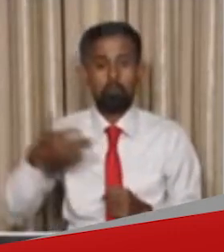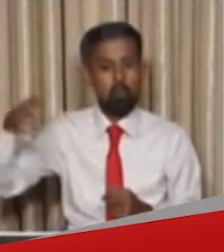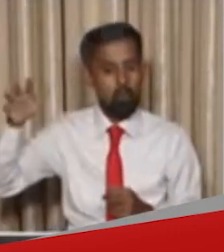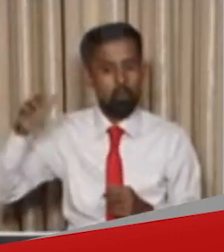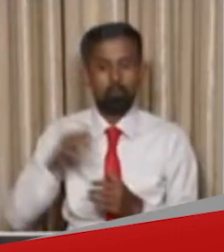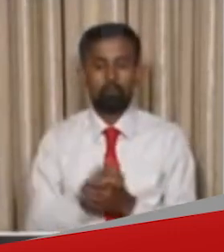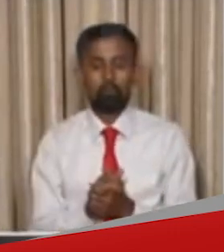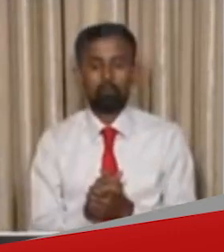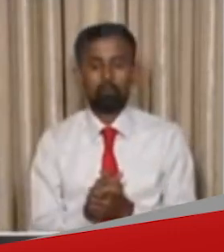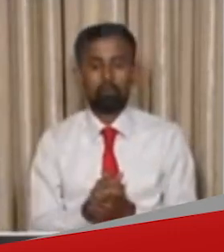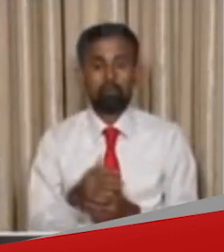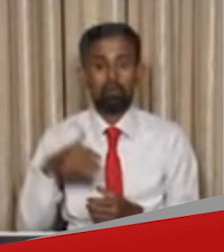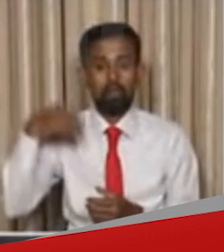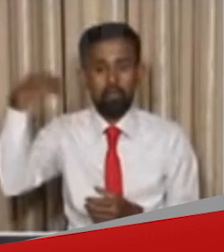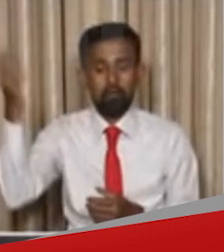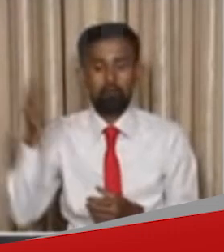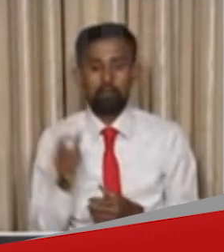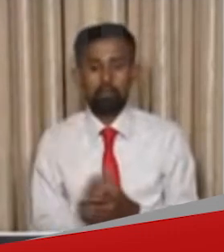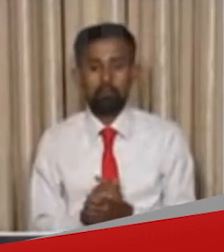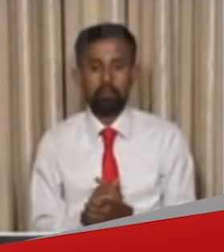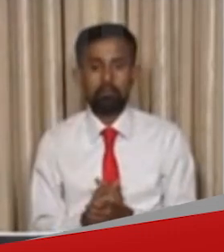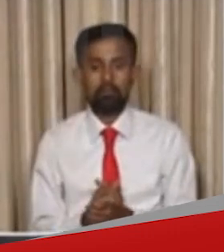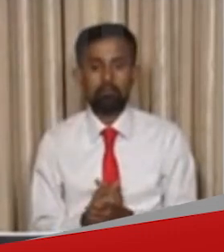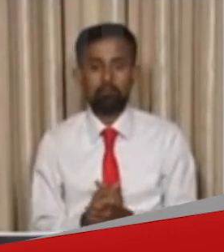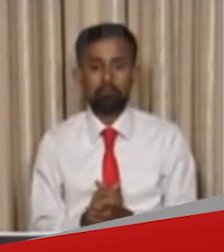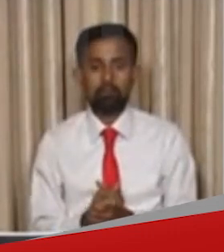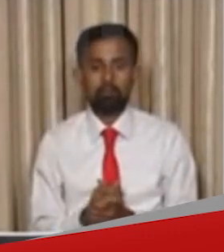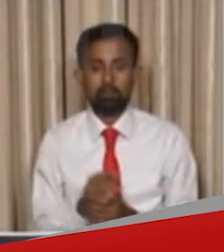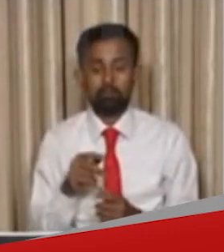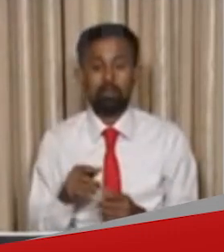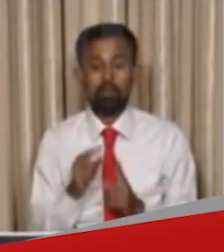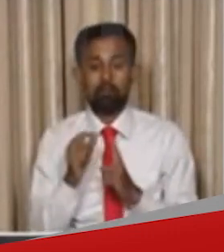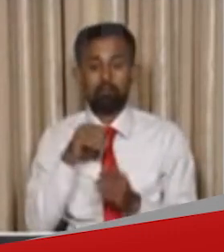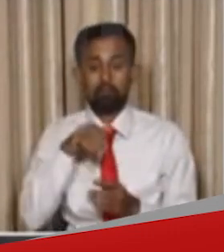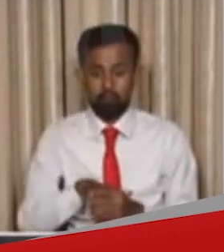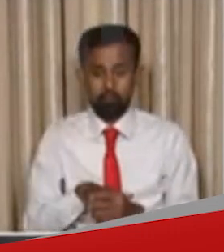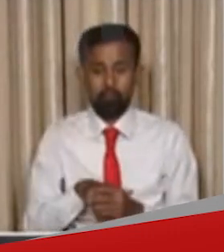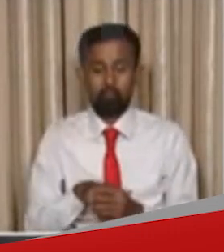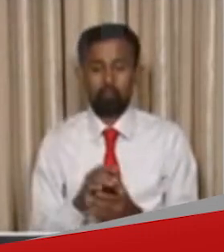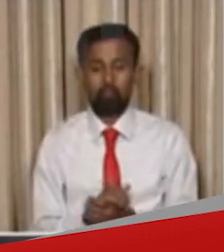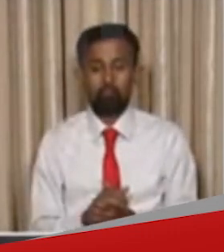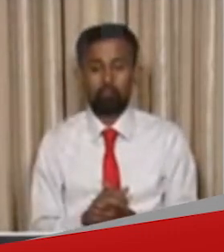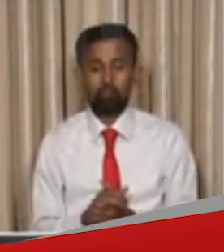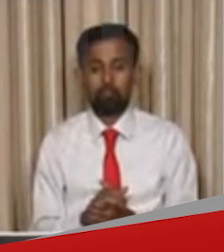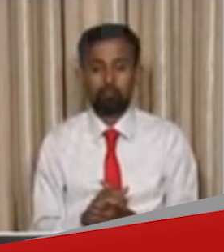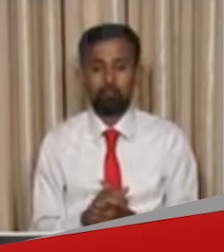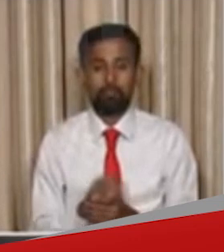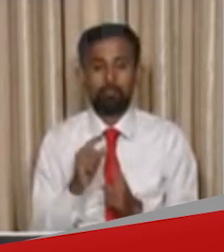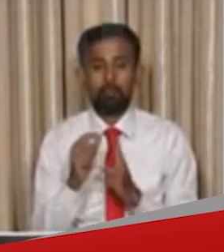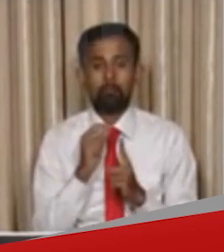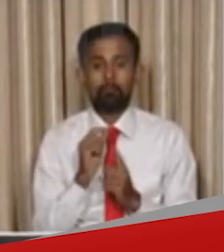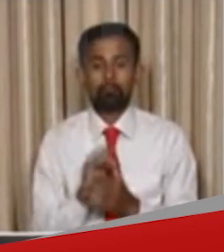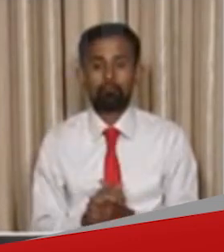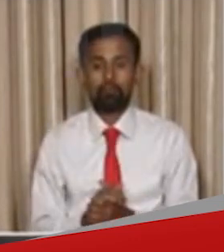නම් මේ එළිය තියෙන මර්ධනයම පාර්ලිමේන්තුව තුල සිද්ධ කරනවා නම් මං හිතන්නේ මොකද්ද මේ ප්‍රජාතන්ත්‍රවාදය කියන ප්‍රශ්නේ